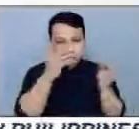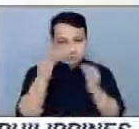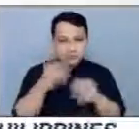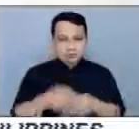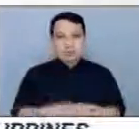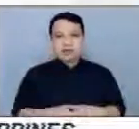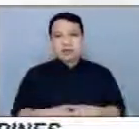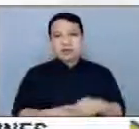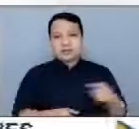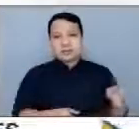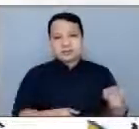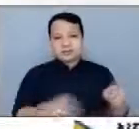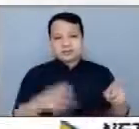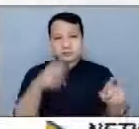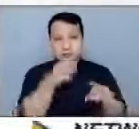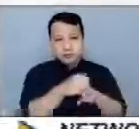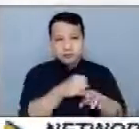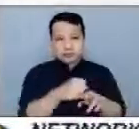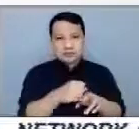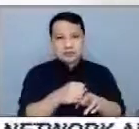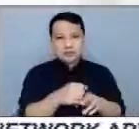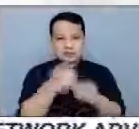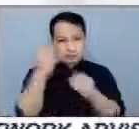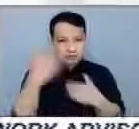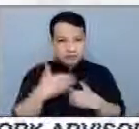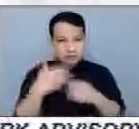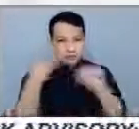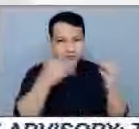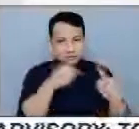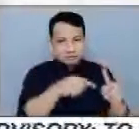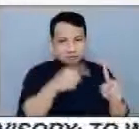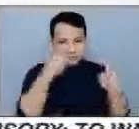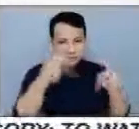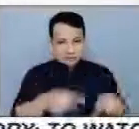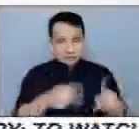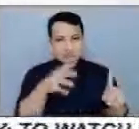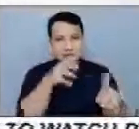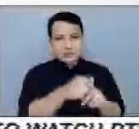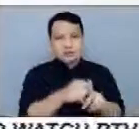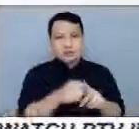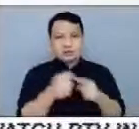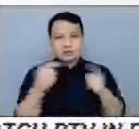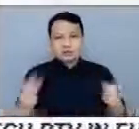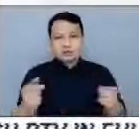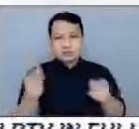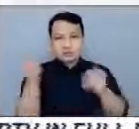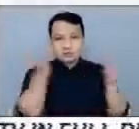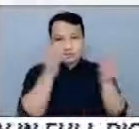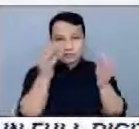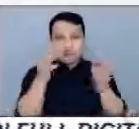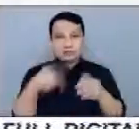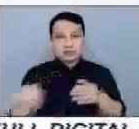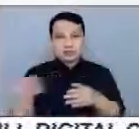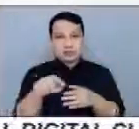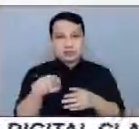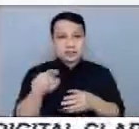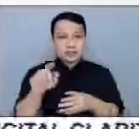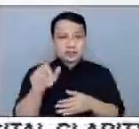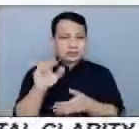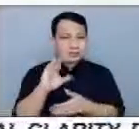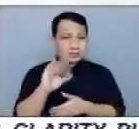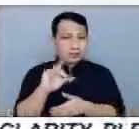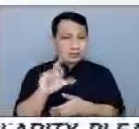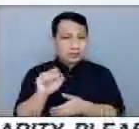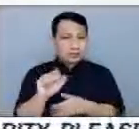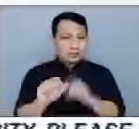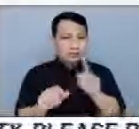Antonio, Zambales. Ang nahuling suspect ay wanted dahil sa 5 ulit na panggagahasa sa kanyang sariling anak noong July